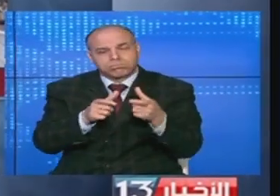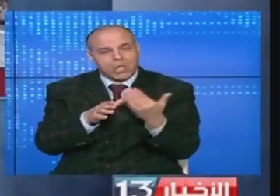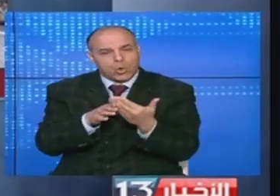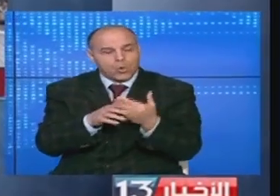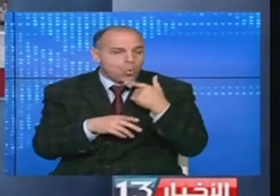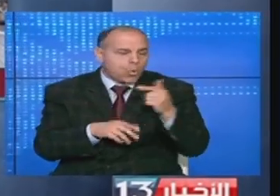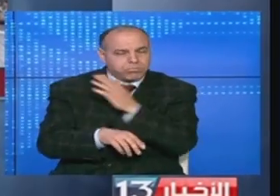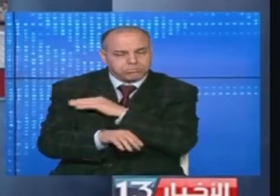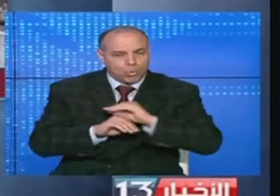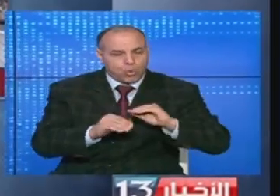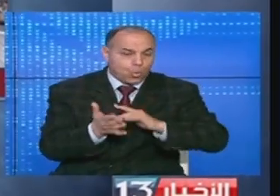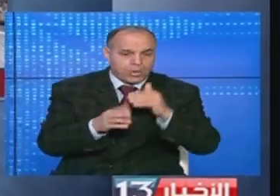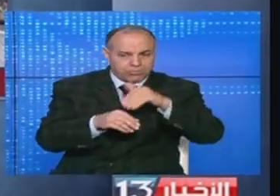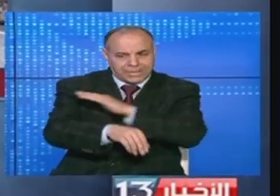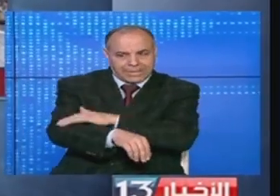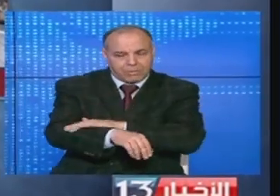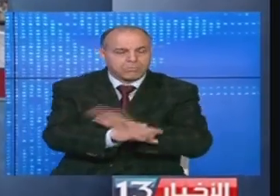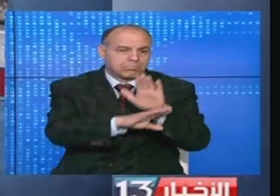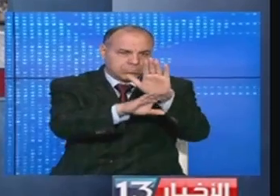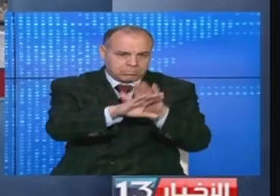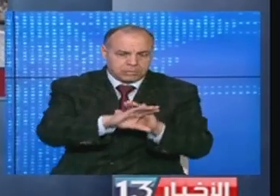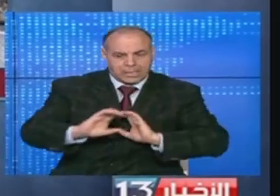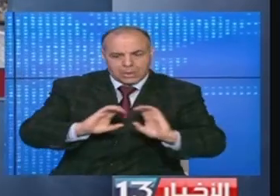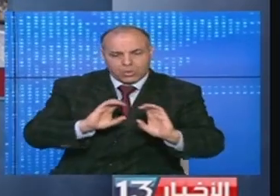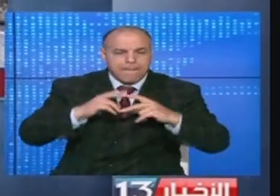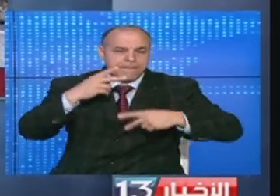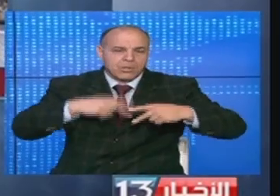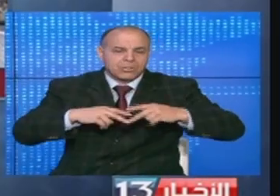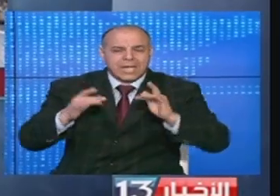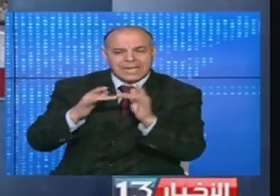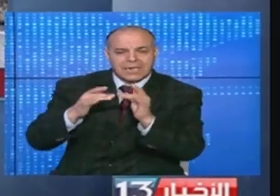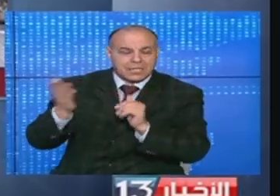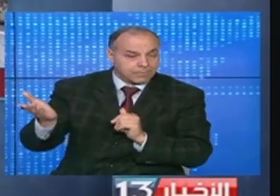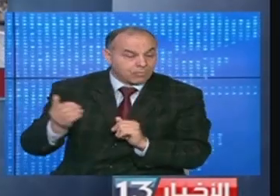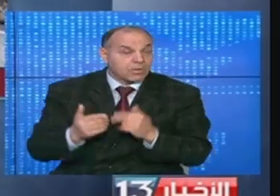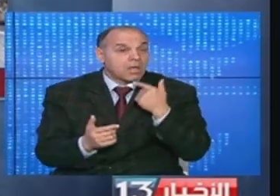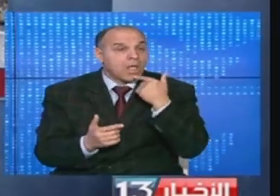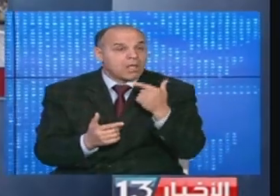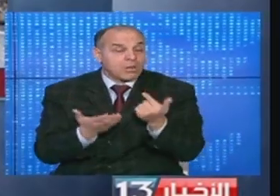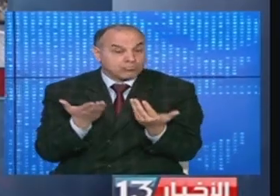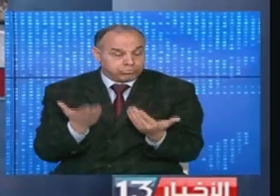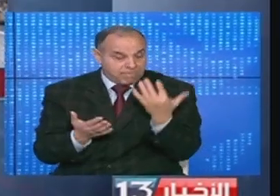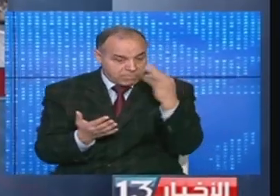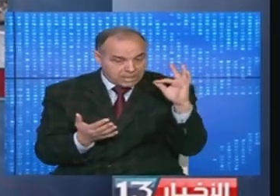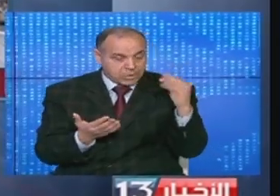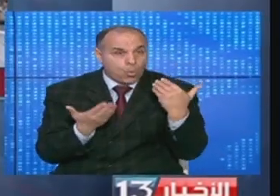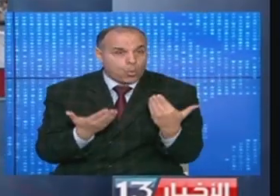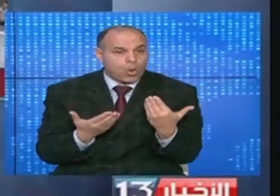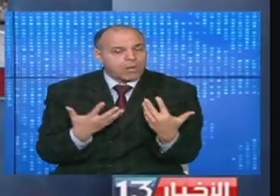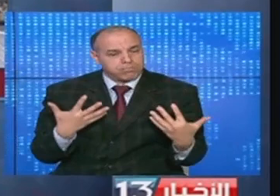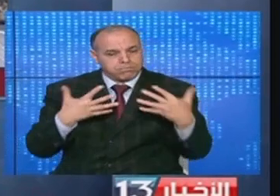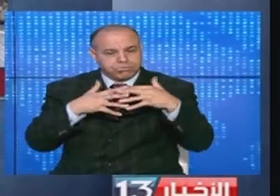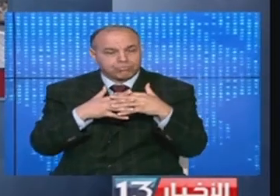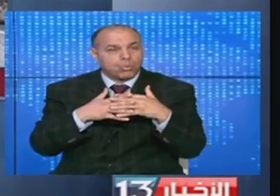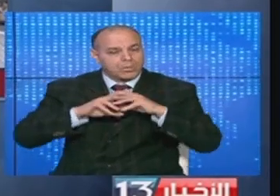والاطار التربوي العامل بها سيؤمنون التواصل البيداغوجي عن بعد واضاف قبله ان فرنسا المتضامنه مع